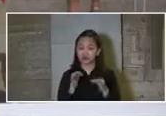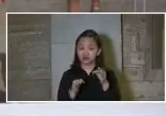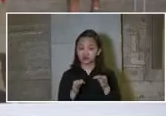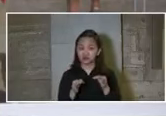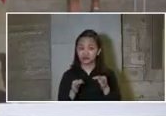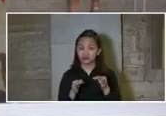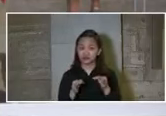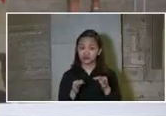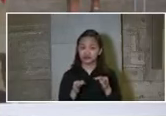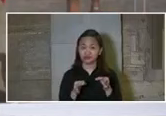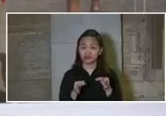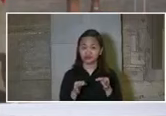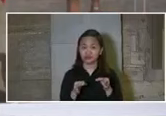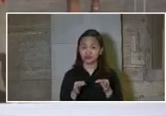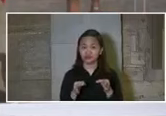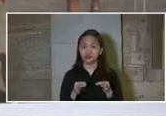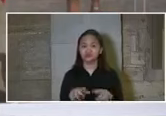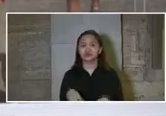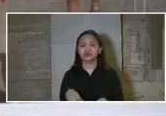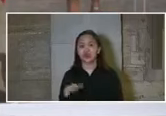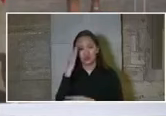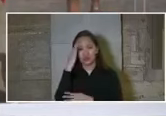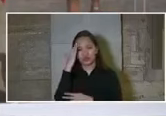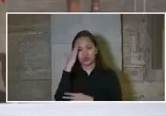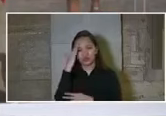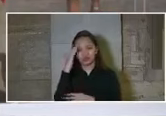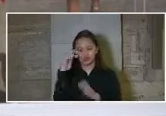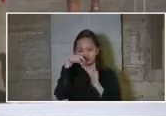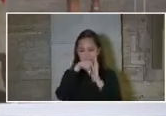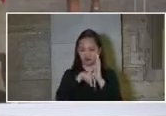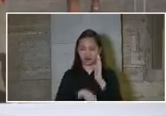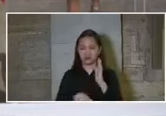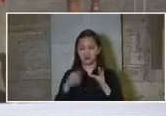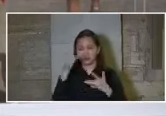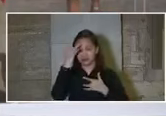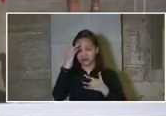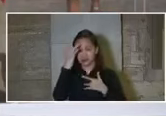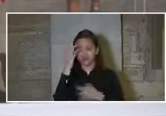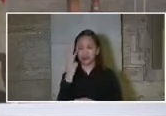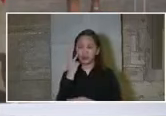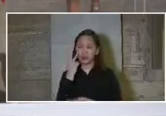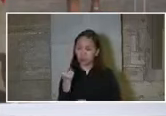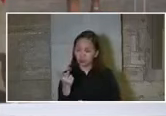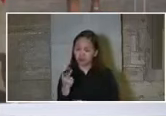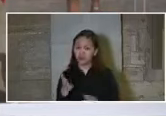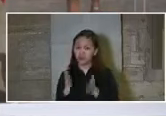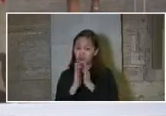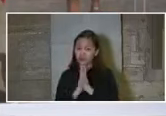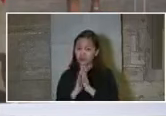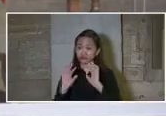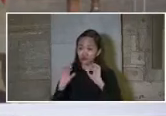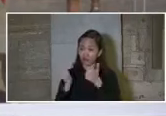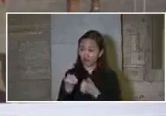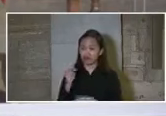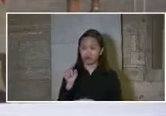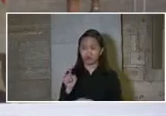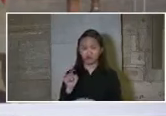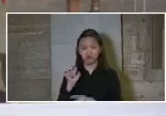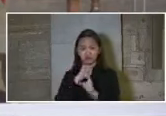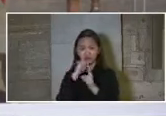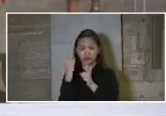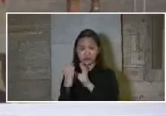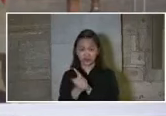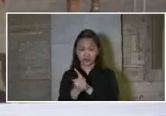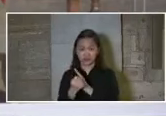narinig natin may malubhang sakit, no? Tinitingnan din natin, tinatanong natin, kamusta ba ang lagay niya? At